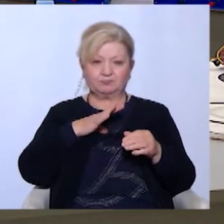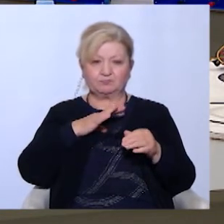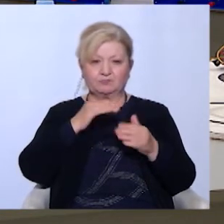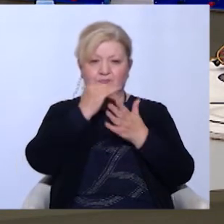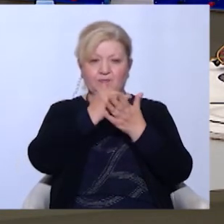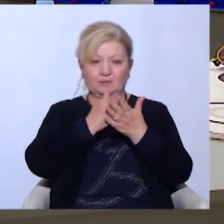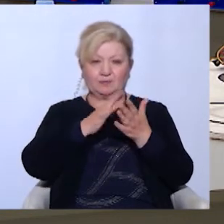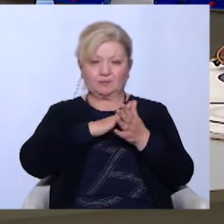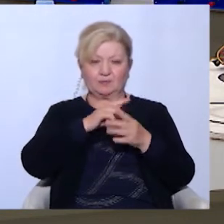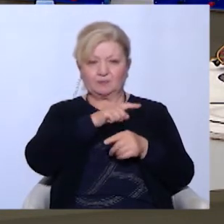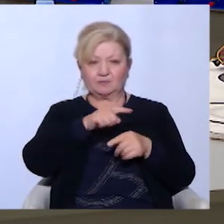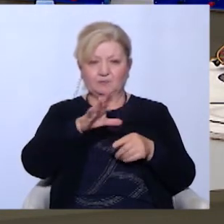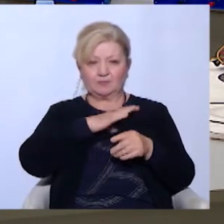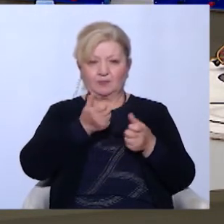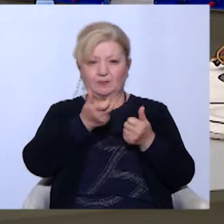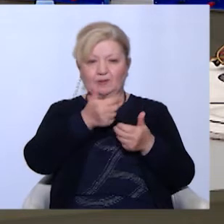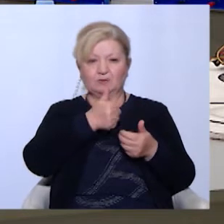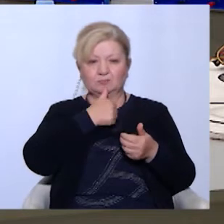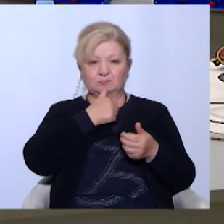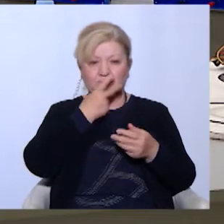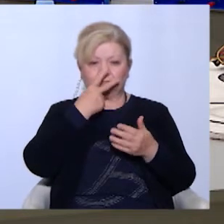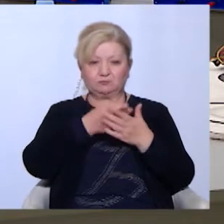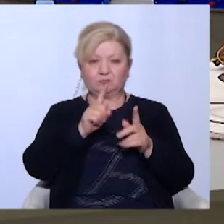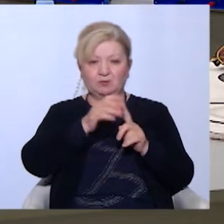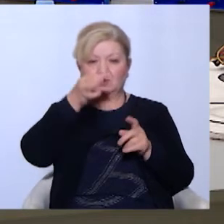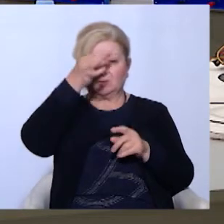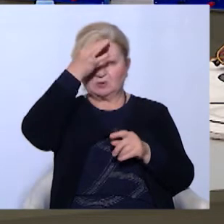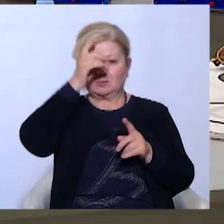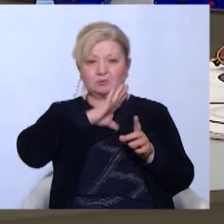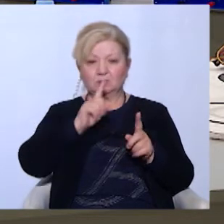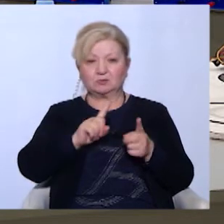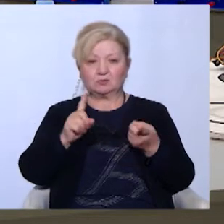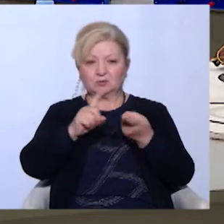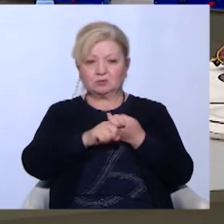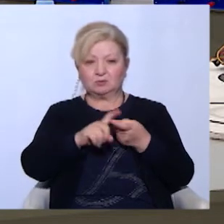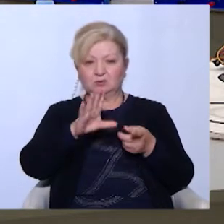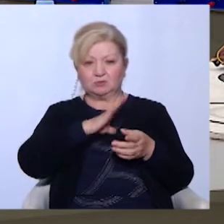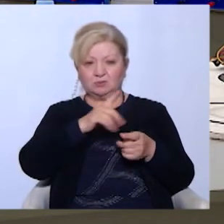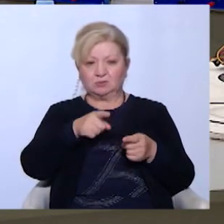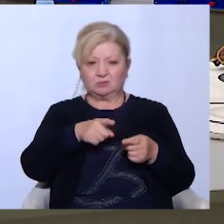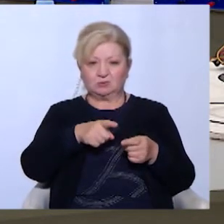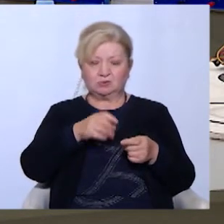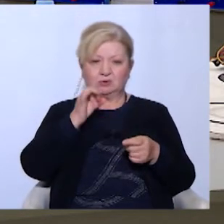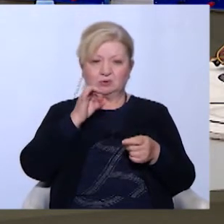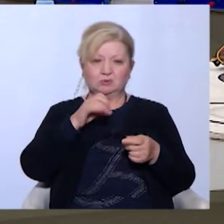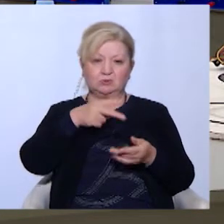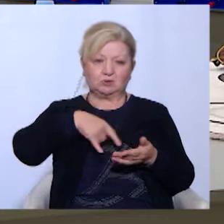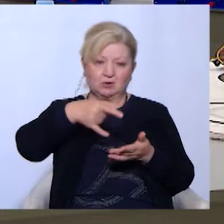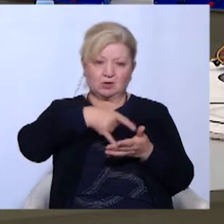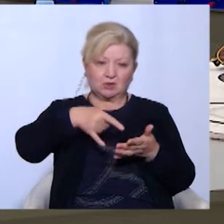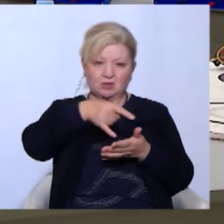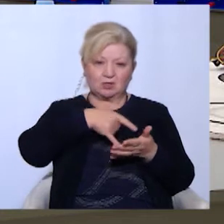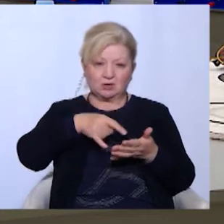წეღან ჩვენ წინა გაკვეთილში ჩავატარეთ რამდენიმე ცდა. აბა გაიხსენეთ, რასთან იყო ის დაკავშირებული.